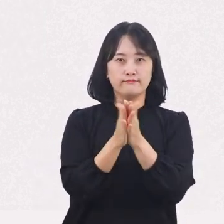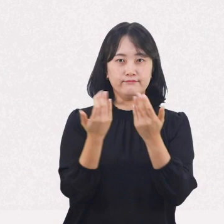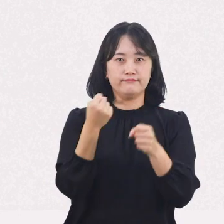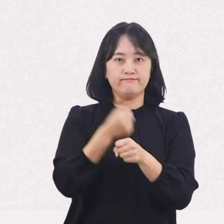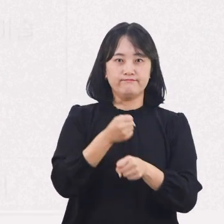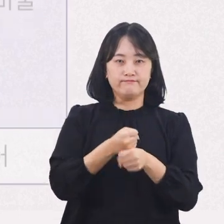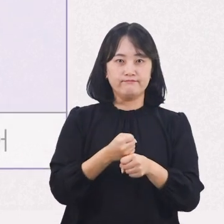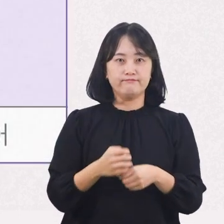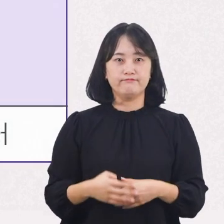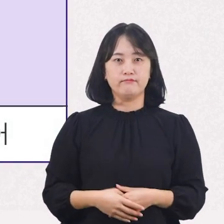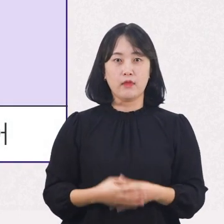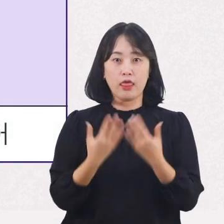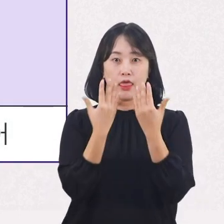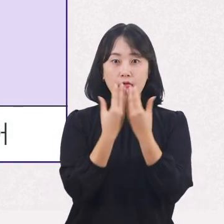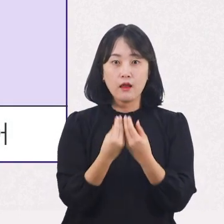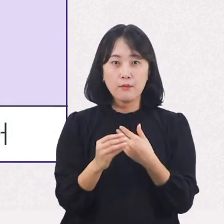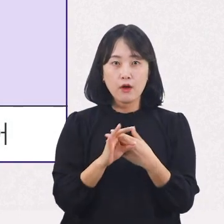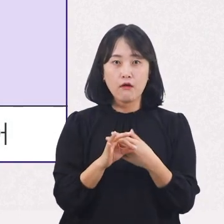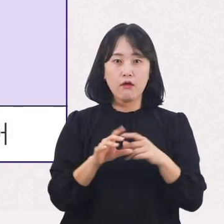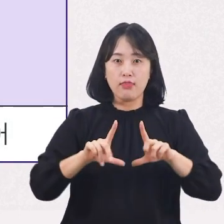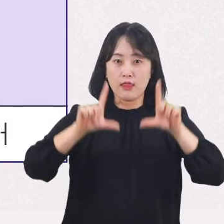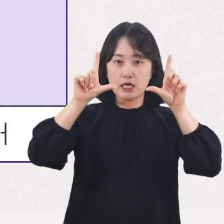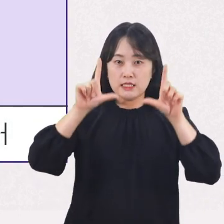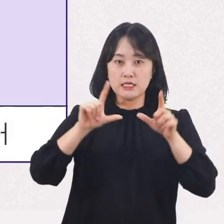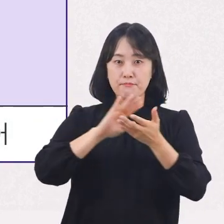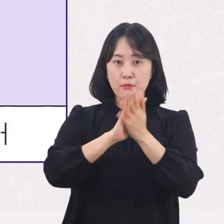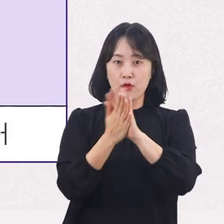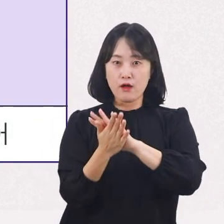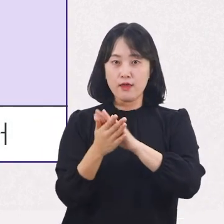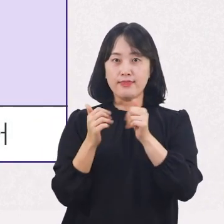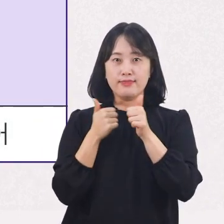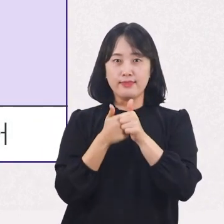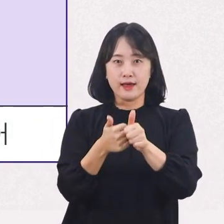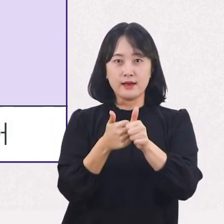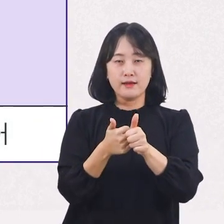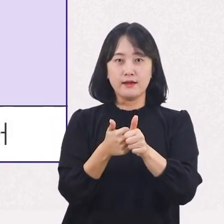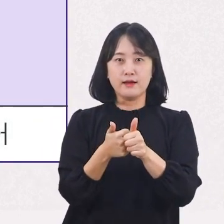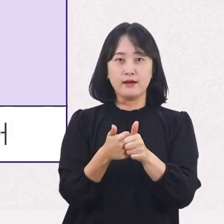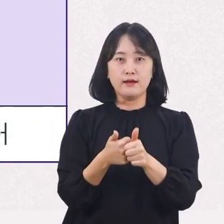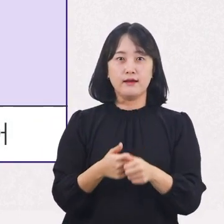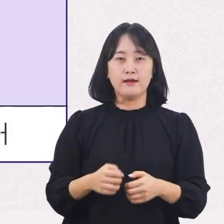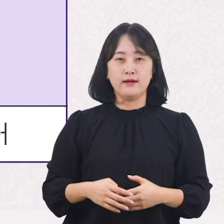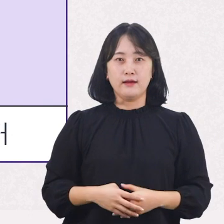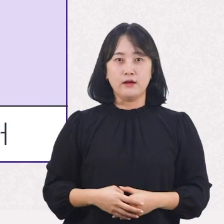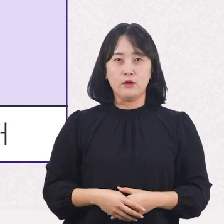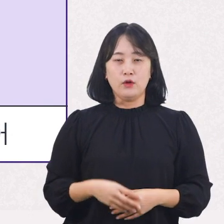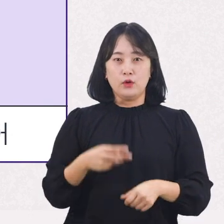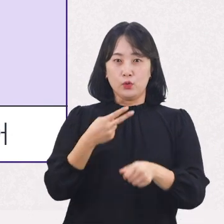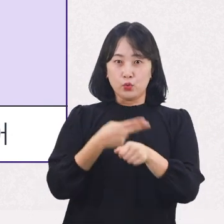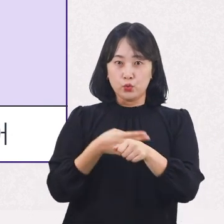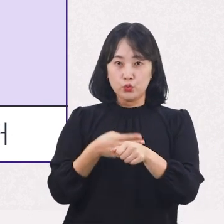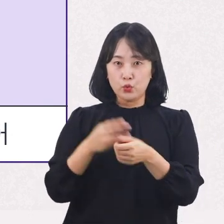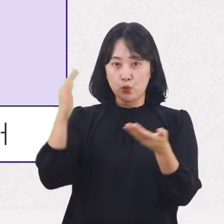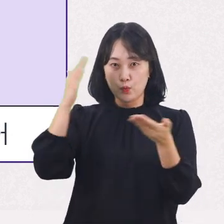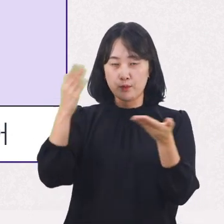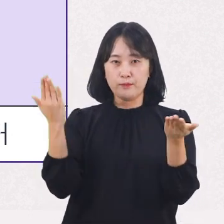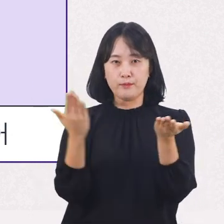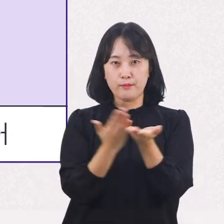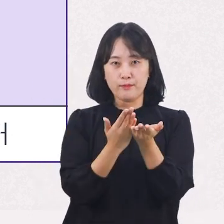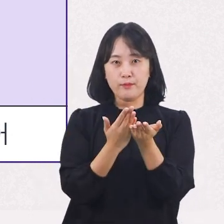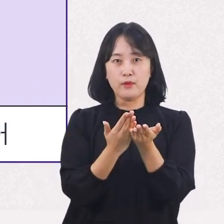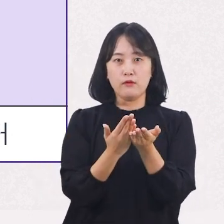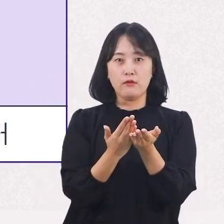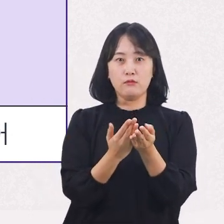제작합니다. 예를 들어 기후변화에 따른 교육과정 재구성 후 교수학습활동을 프로젝트 수업으로